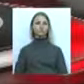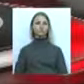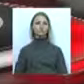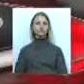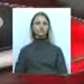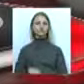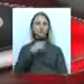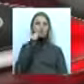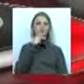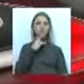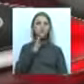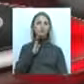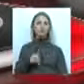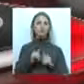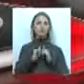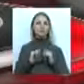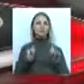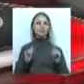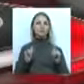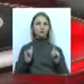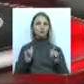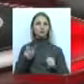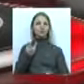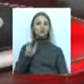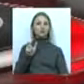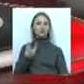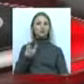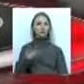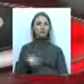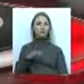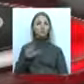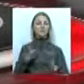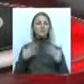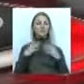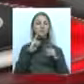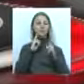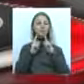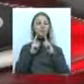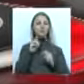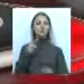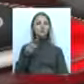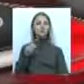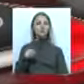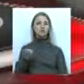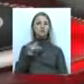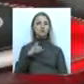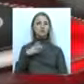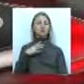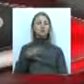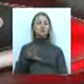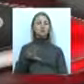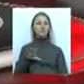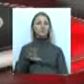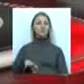Қазақстан қолма-қол ақшасыз экономиканы дамытпақ. Осы орайда Бурабай кентінде туристік аймақта сатып алынған тауармен көрсетілген қызметтер